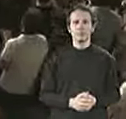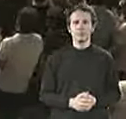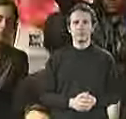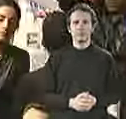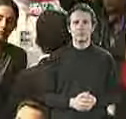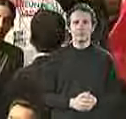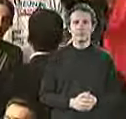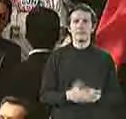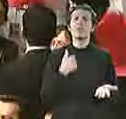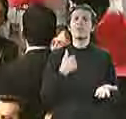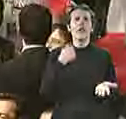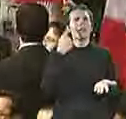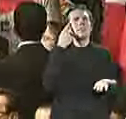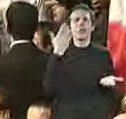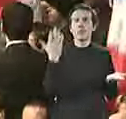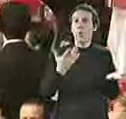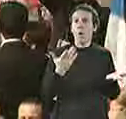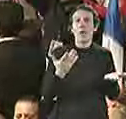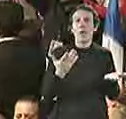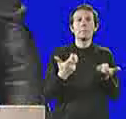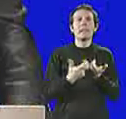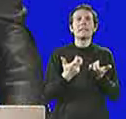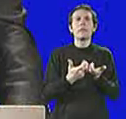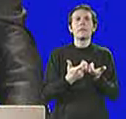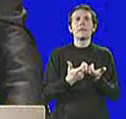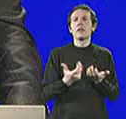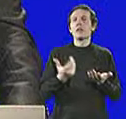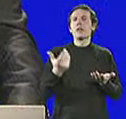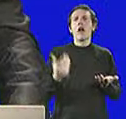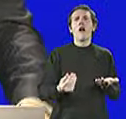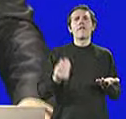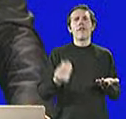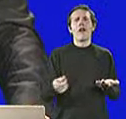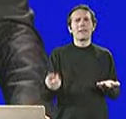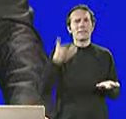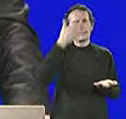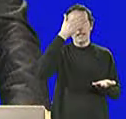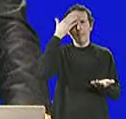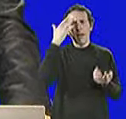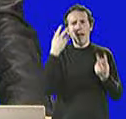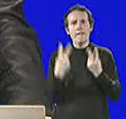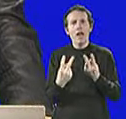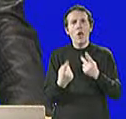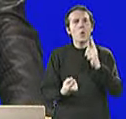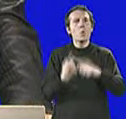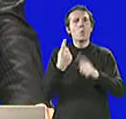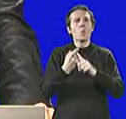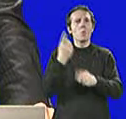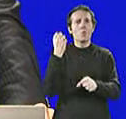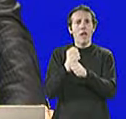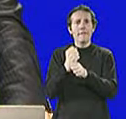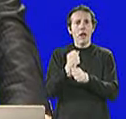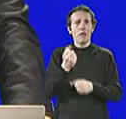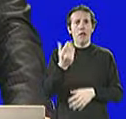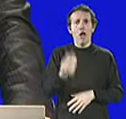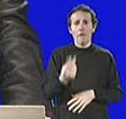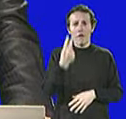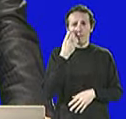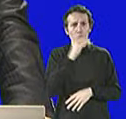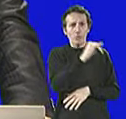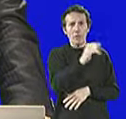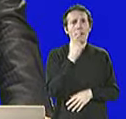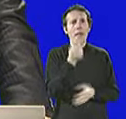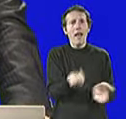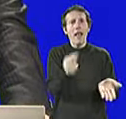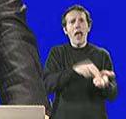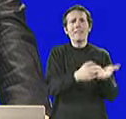Je pense à l'enfant qui ne sait pas ce qu'est la valeur du travail parce qu'il ne voit jamais son père se lever le matin pour